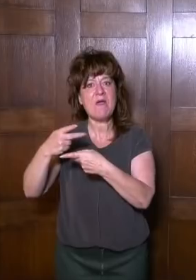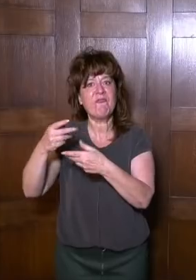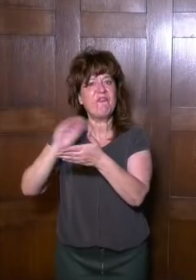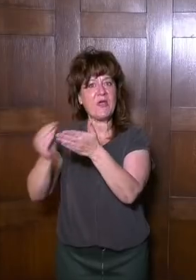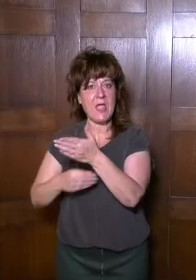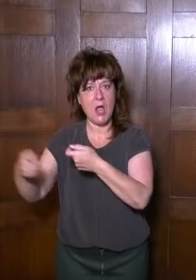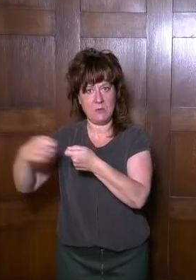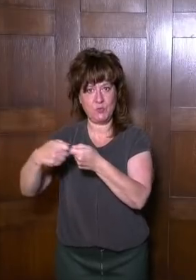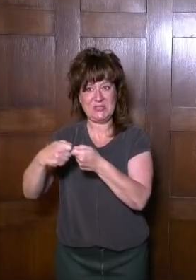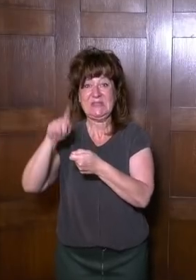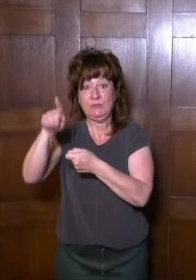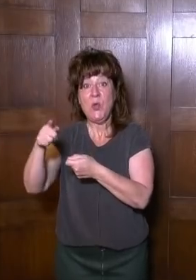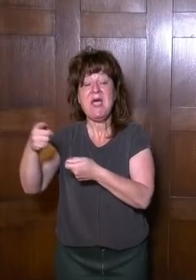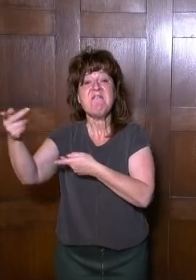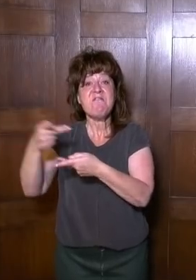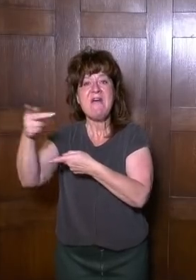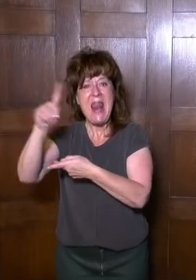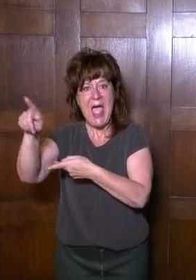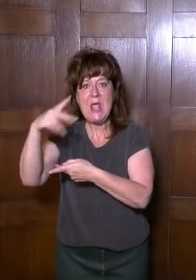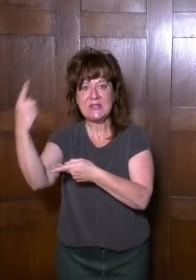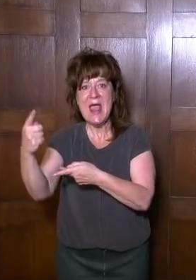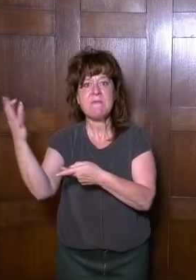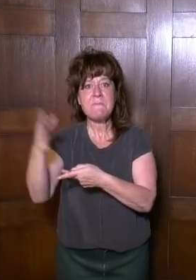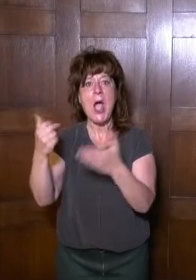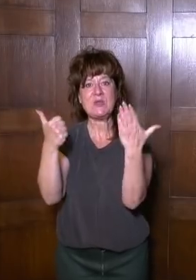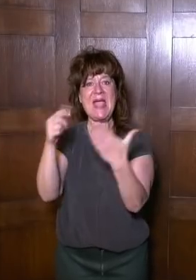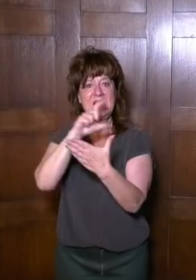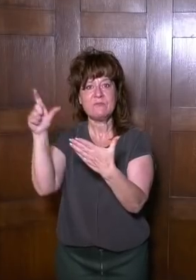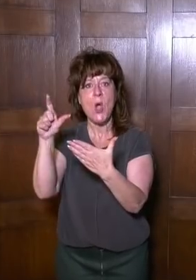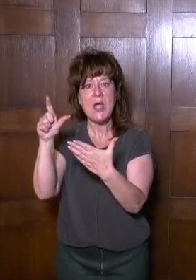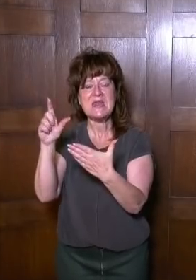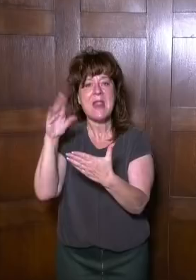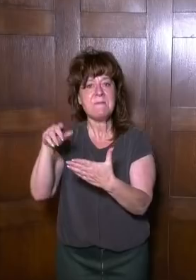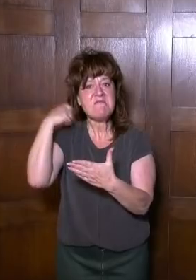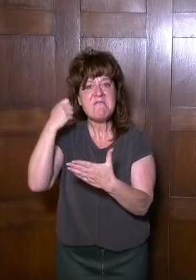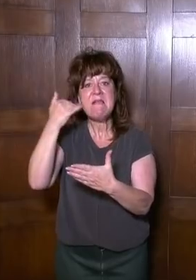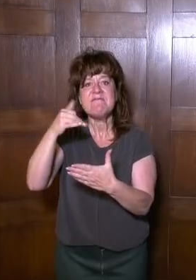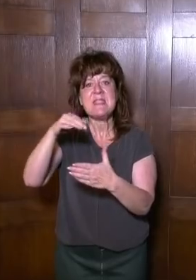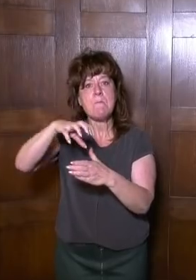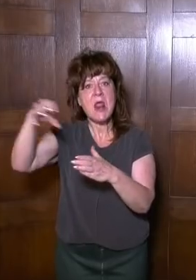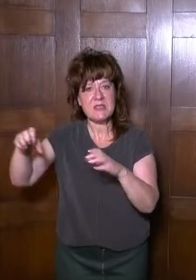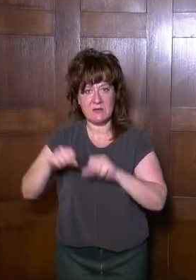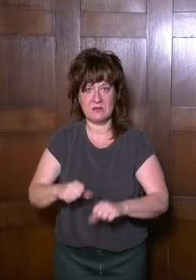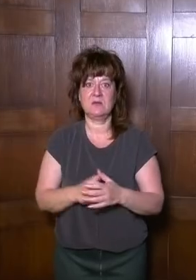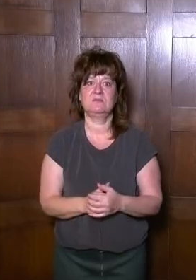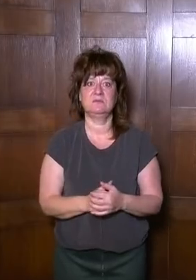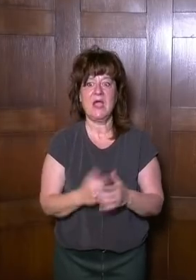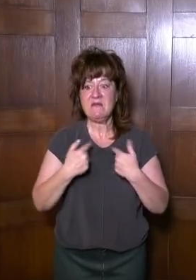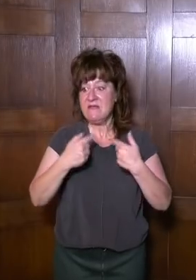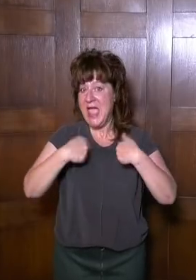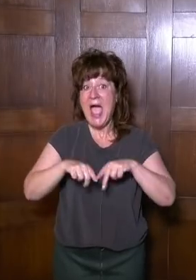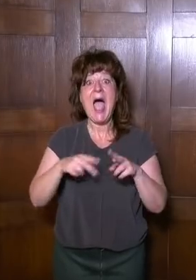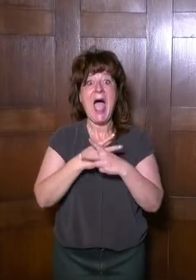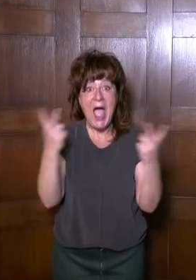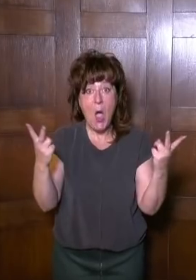auch 6 Wochen, um die Filme wieder zu platzieren. Und wir sind jetzt eben, wir haben auf, im Gegensatz zu anderen Bundesländern, aber